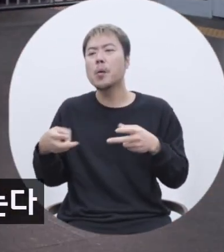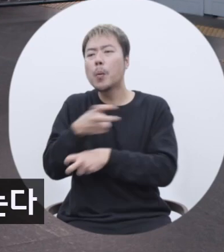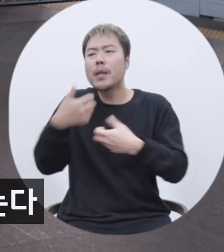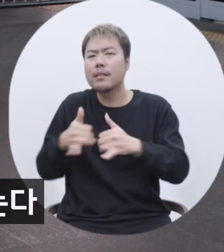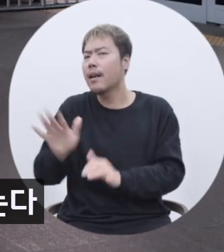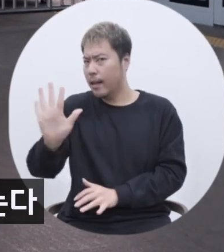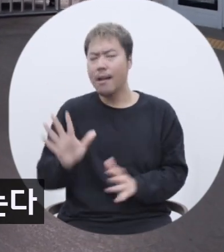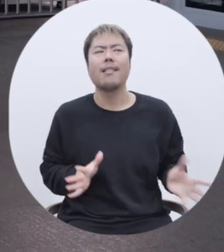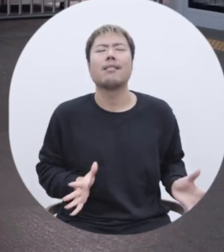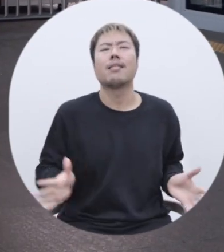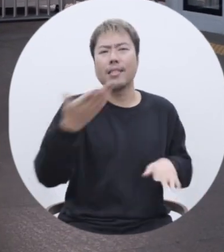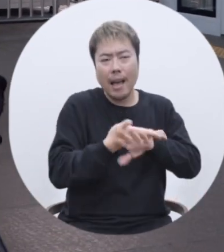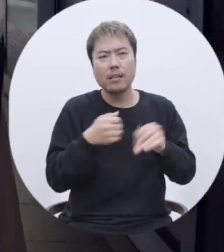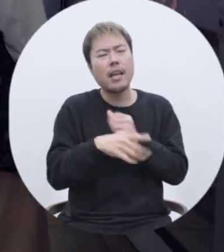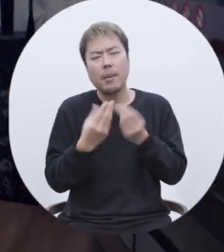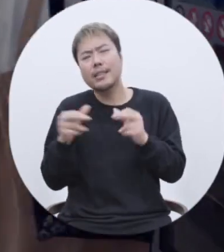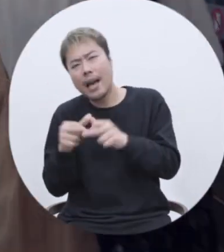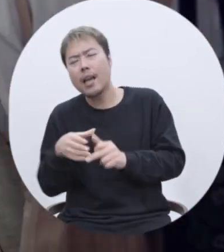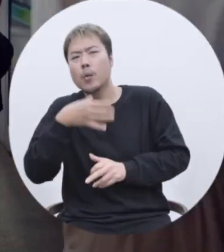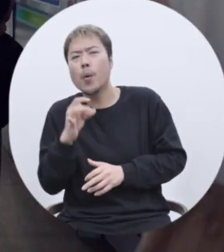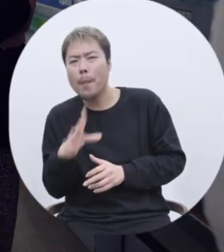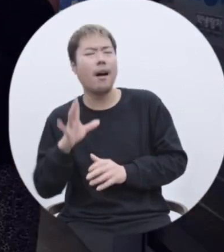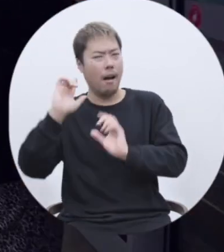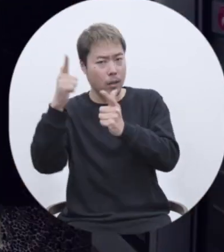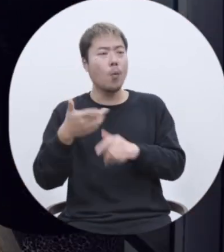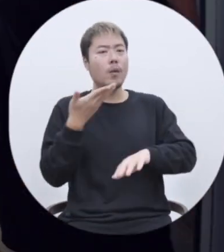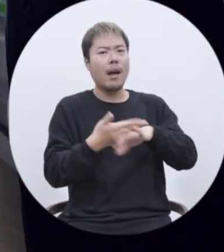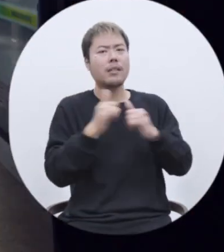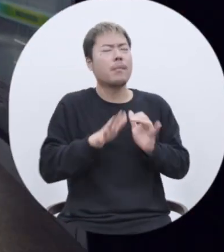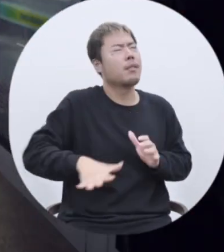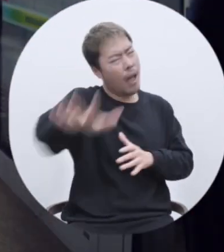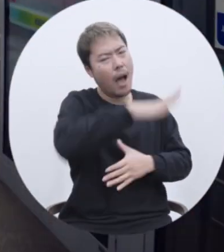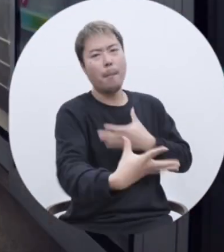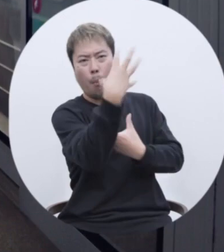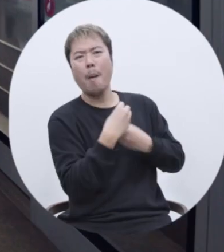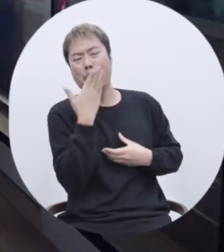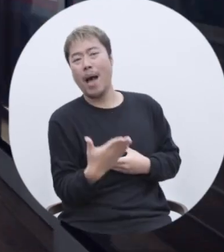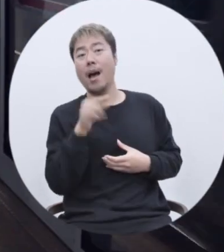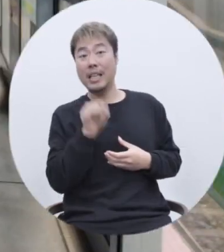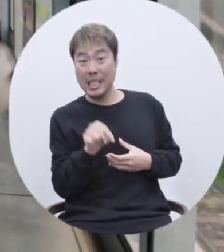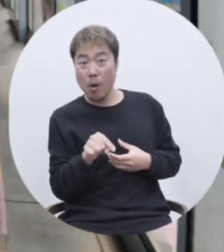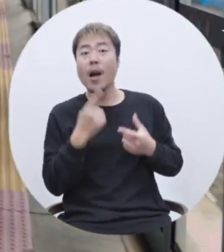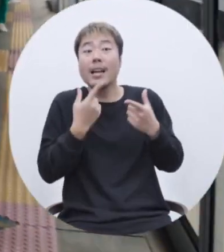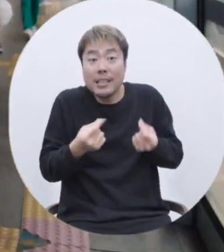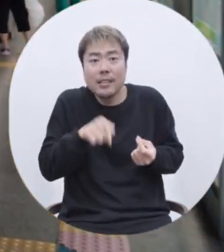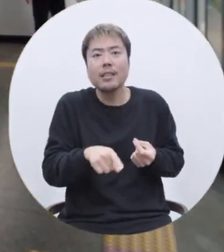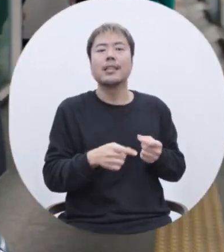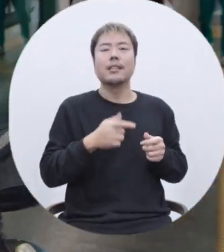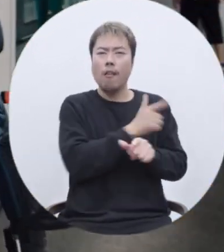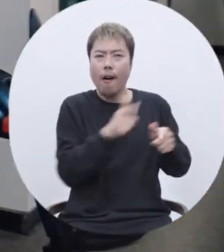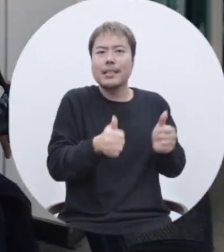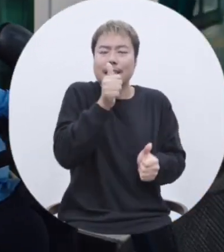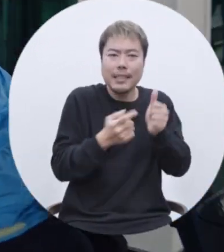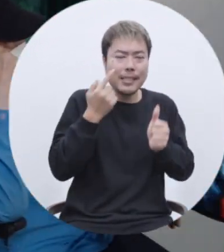해당되지 않는다, 장애인과 노인에게만 해당되지 않는다라는 게 좀 이런 다양한 실험이나